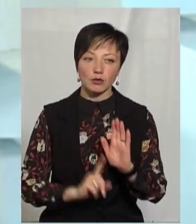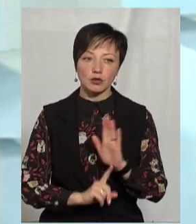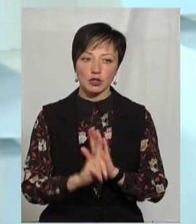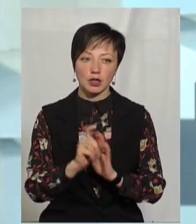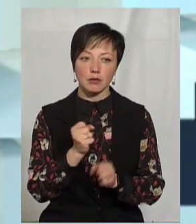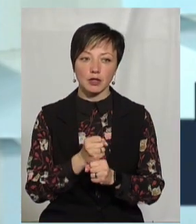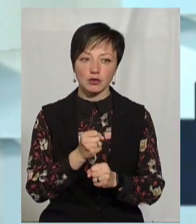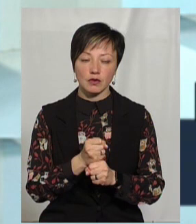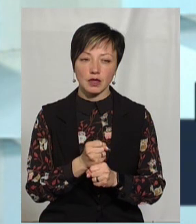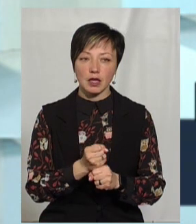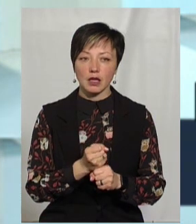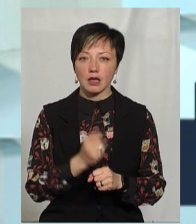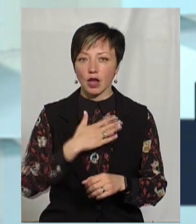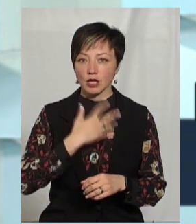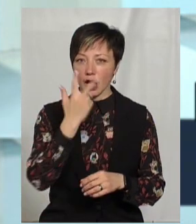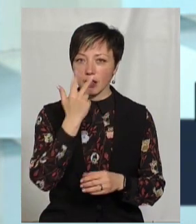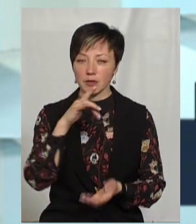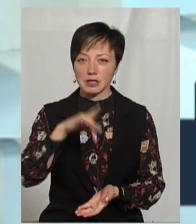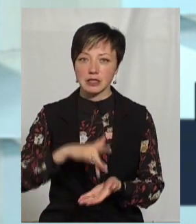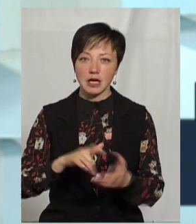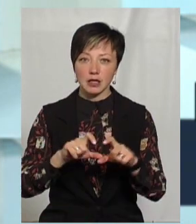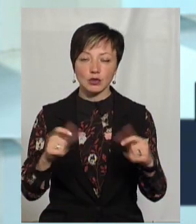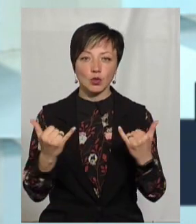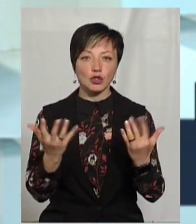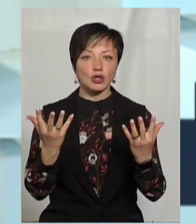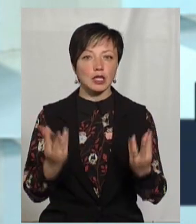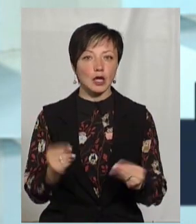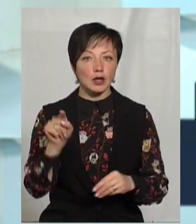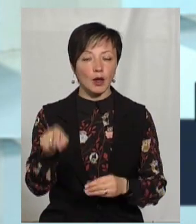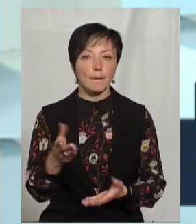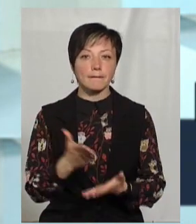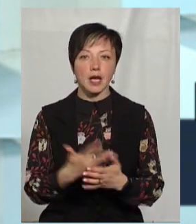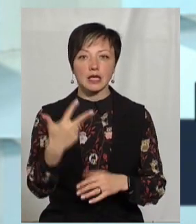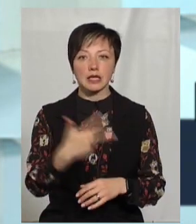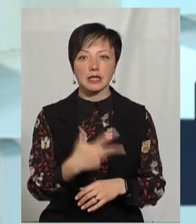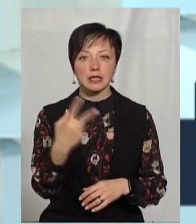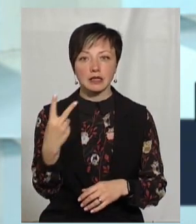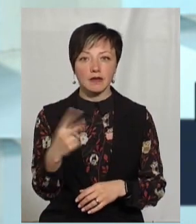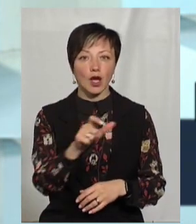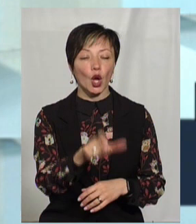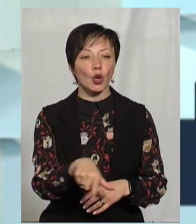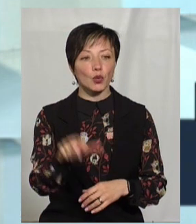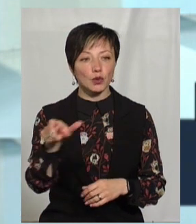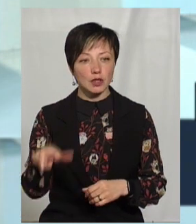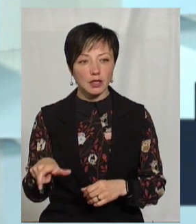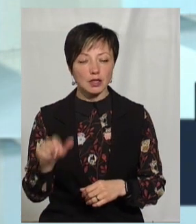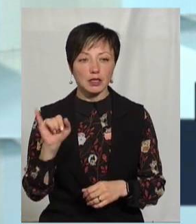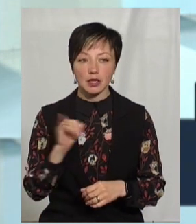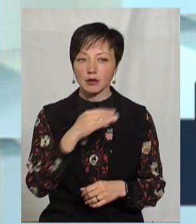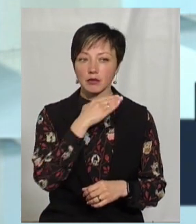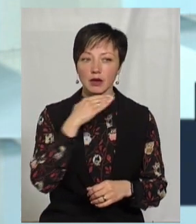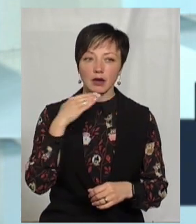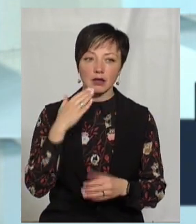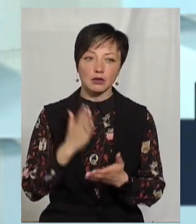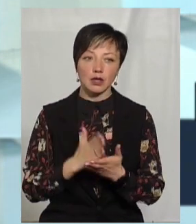почали адаптаційний центр, на сьогоднішній день там знаходиться 32 людини і багато